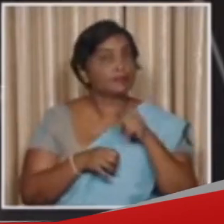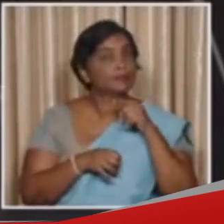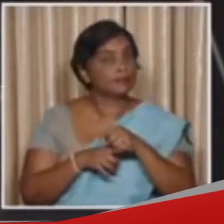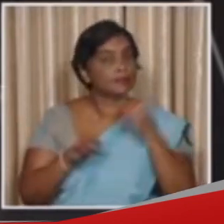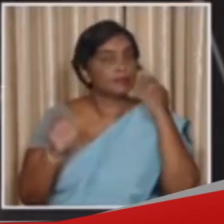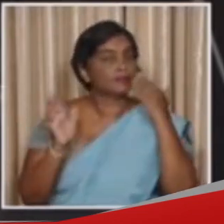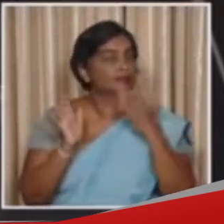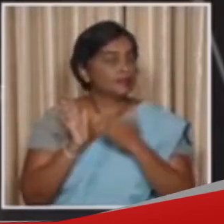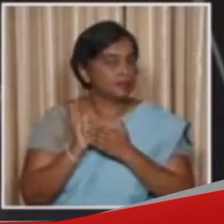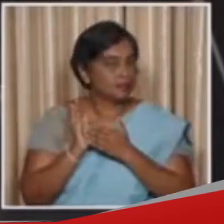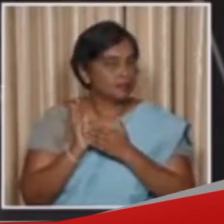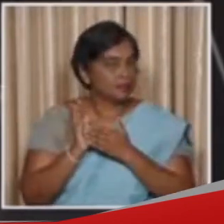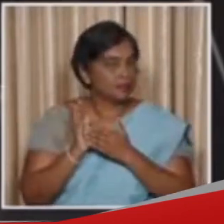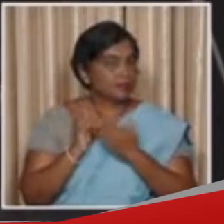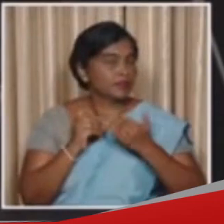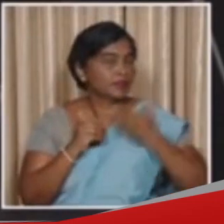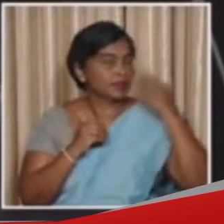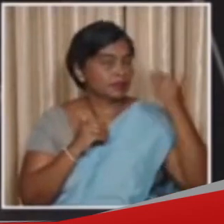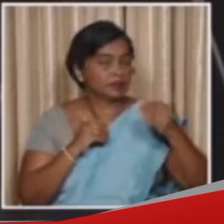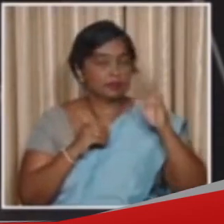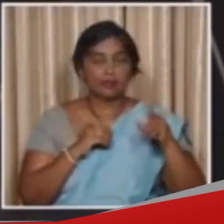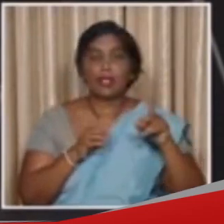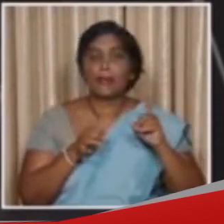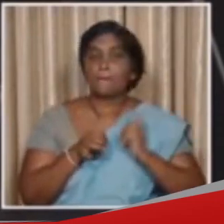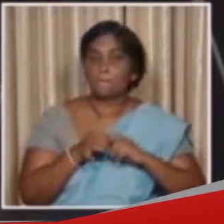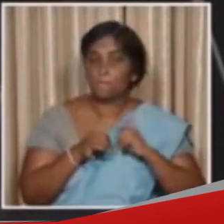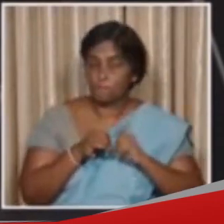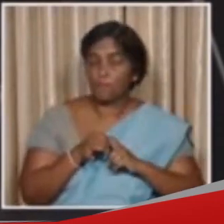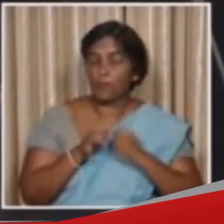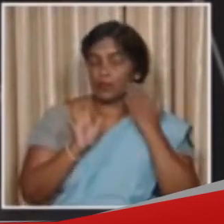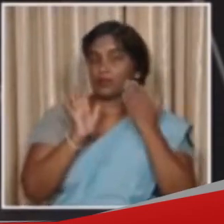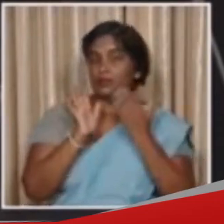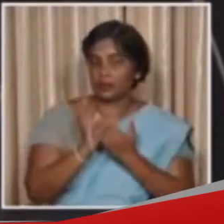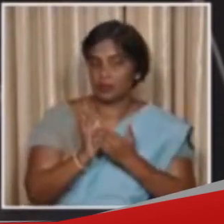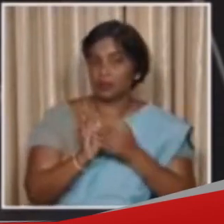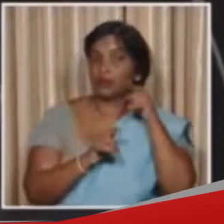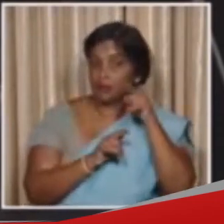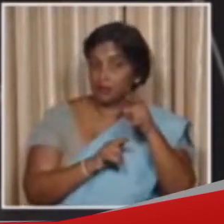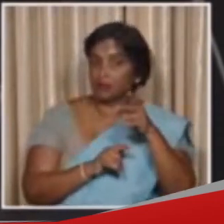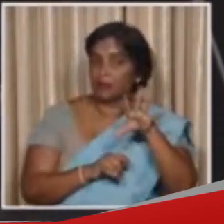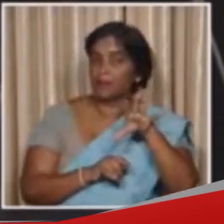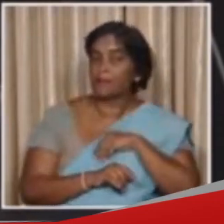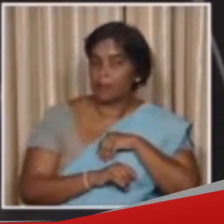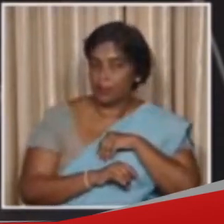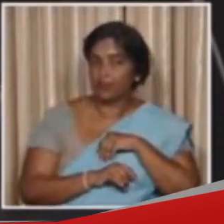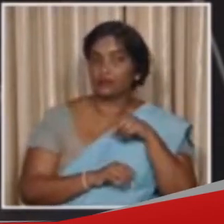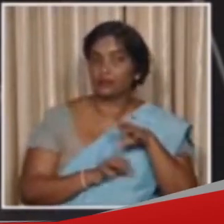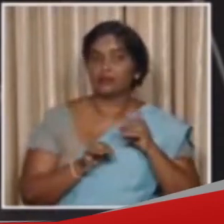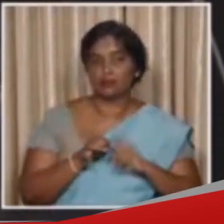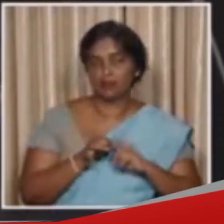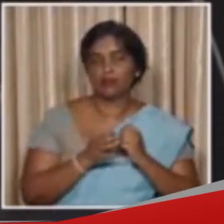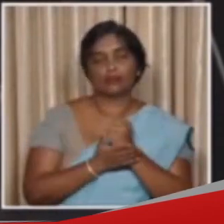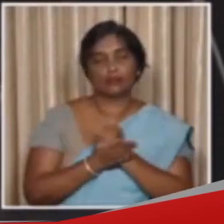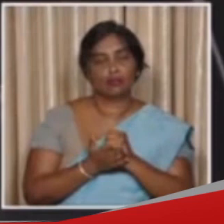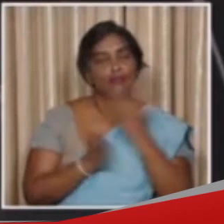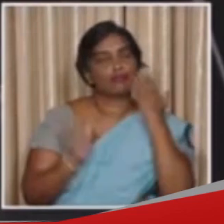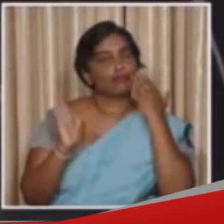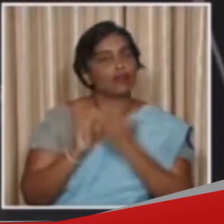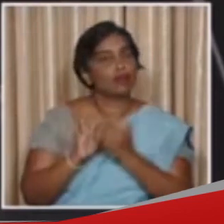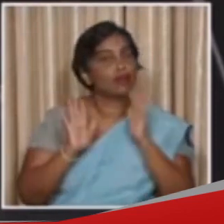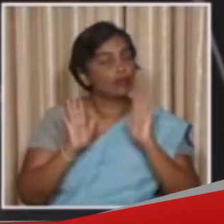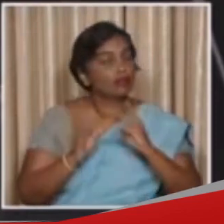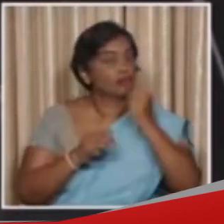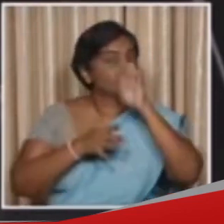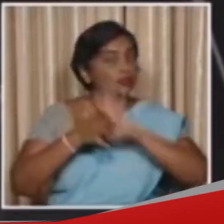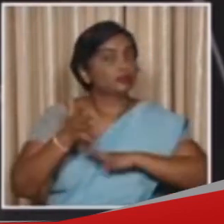තුල තියෙන දීර්ඝකාලීන ප්‍රශ්නයක් මතු කරන්නේ ඔබත් එකඟ වෙලා තියෙනවා මේ ප්‍රශ්න සියල්ලම පිළිබඳව නමුත්